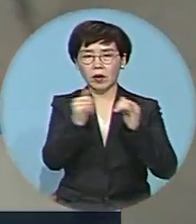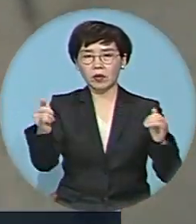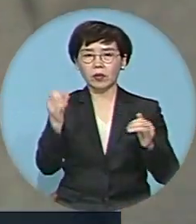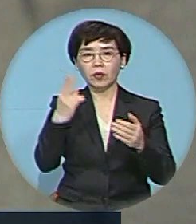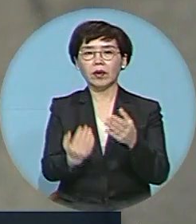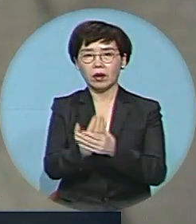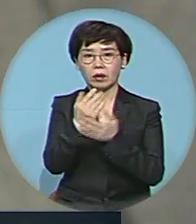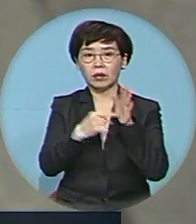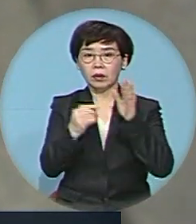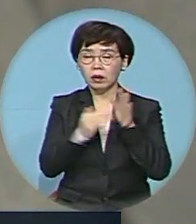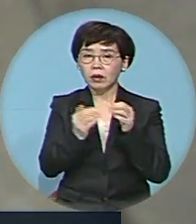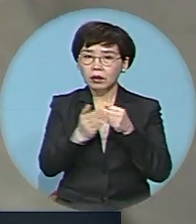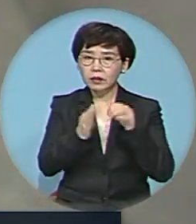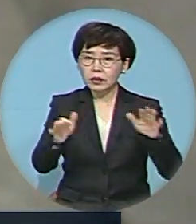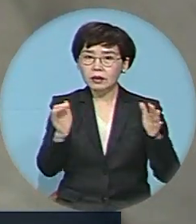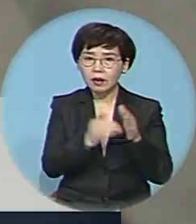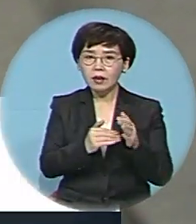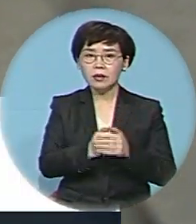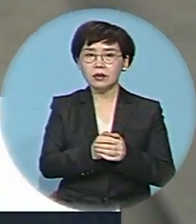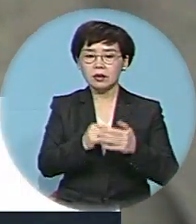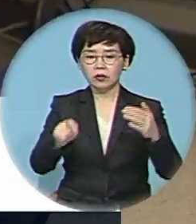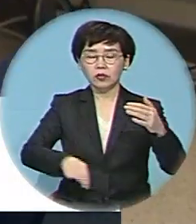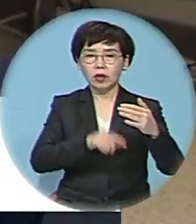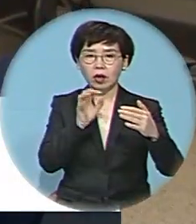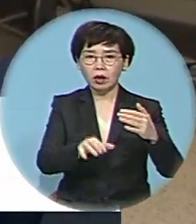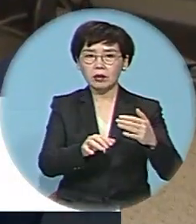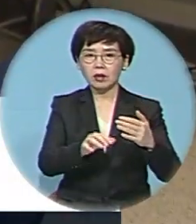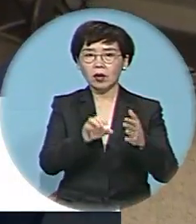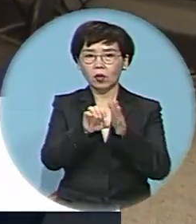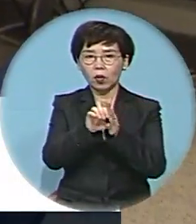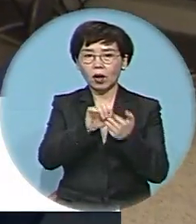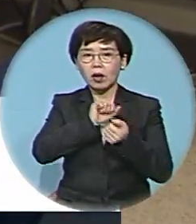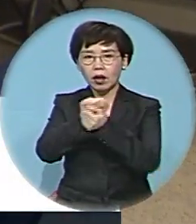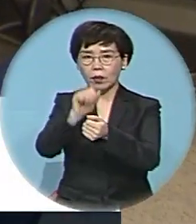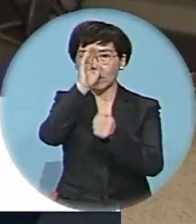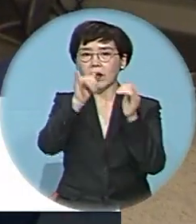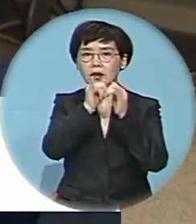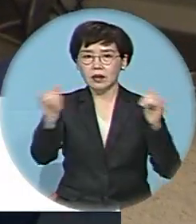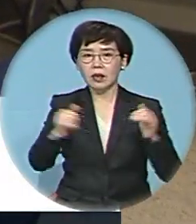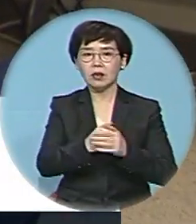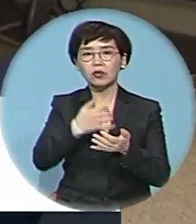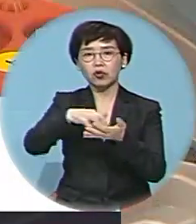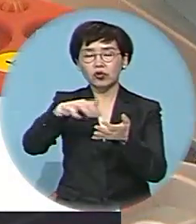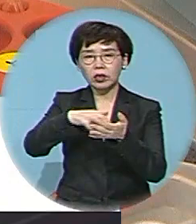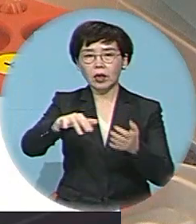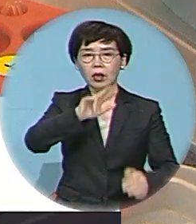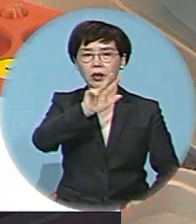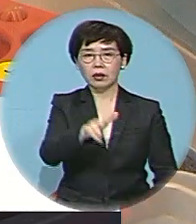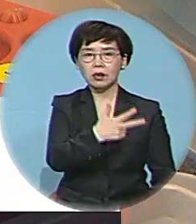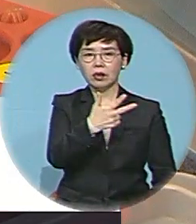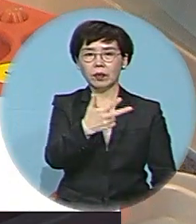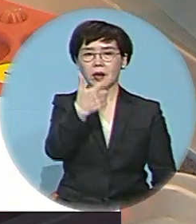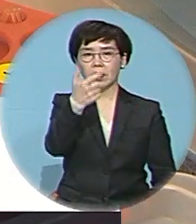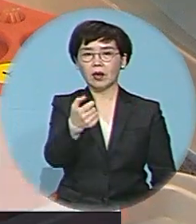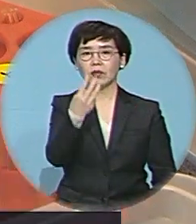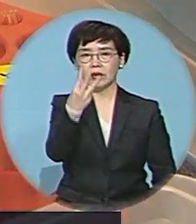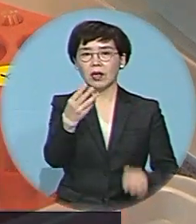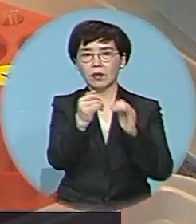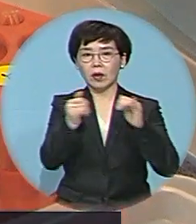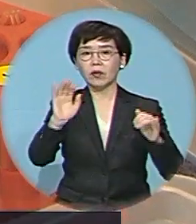밝혔습니다. 이로써 지금까지 국내에서 코로나19 감염이 확인된 사람은 모두